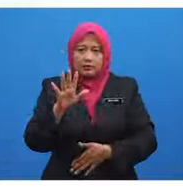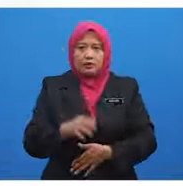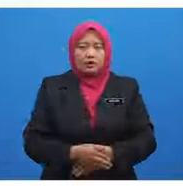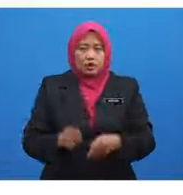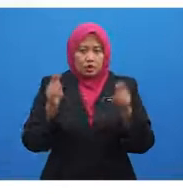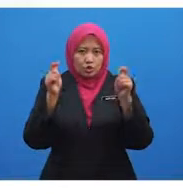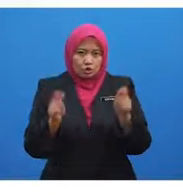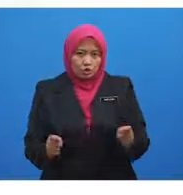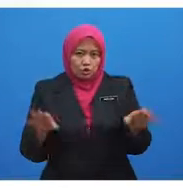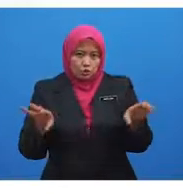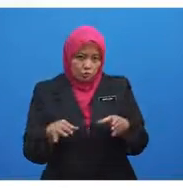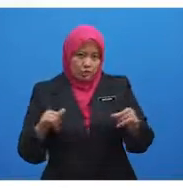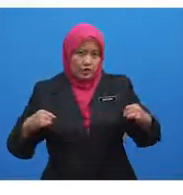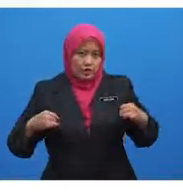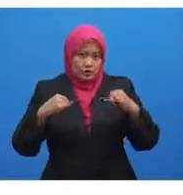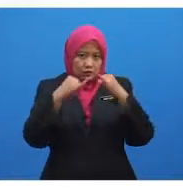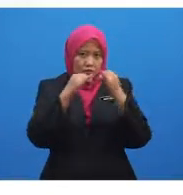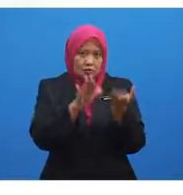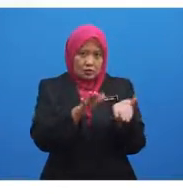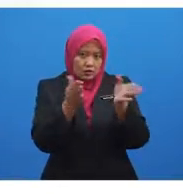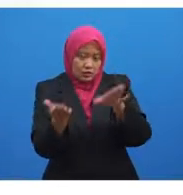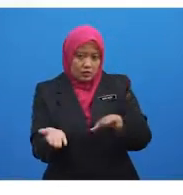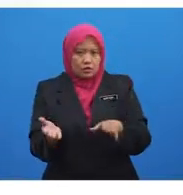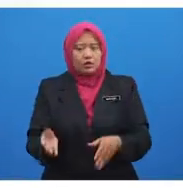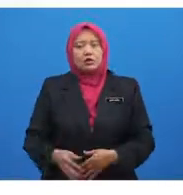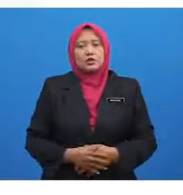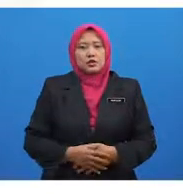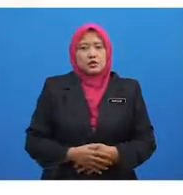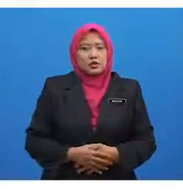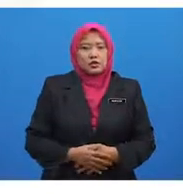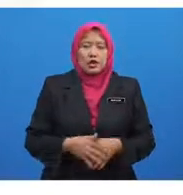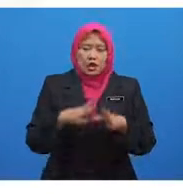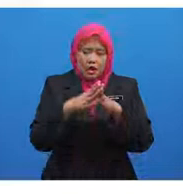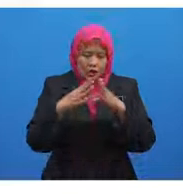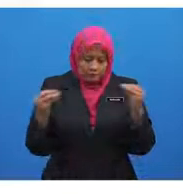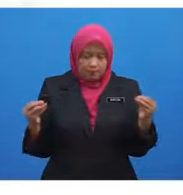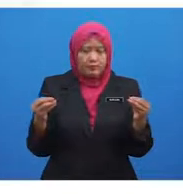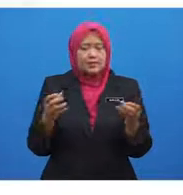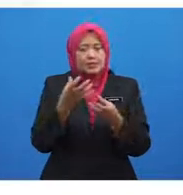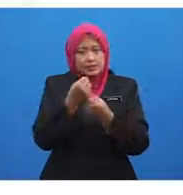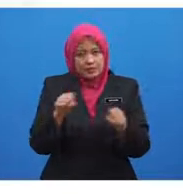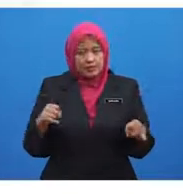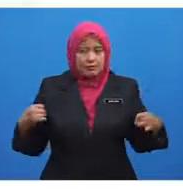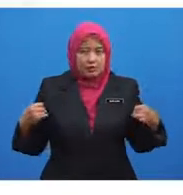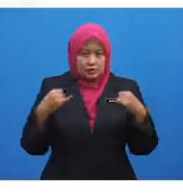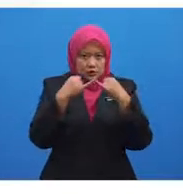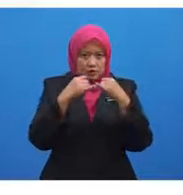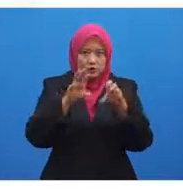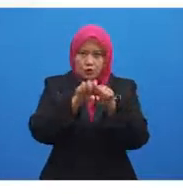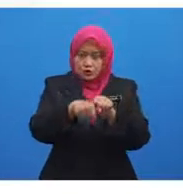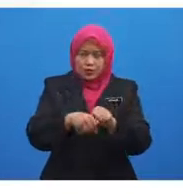istana siap dibina bagi memastikan tiada sesiapa yang dapat meniru pembinaan istana tersebut.